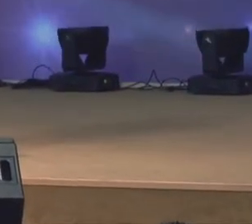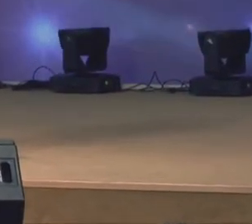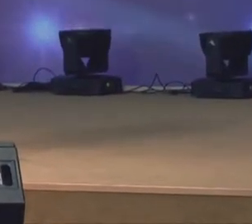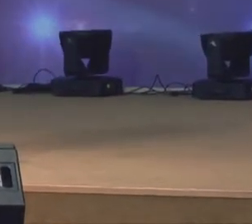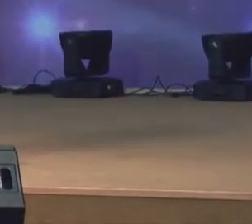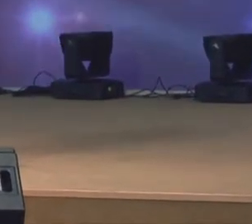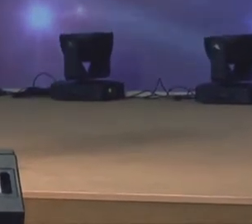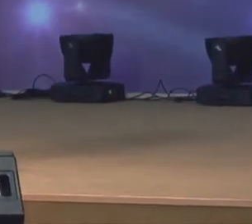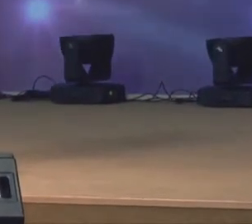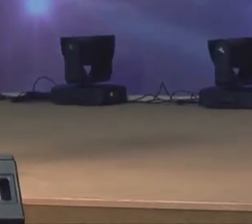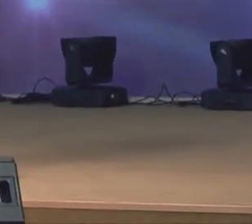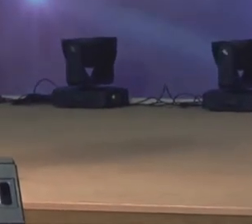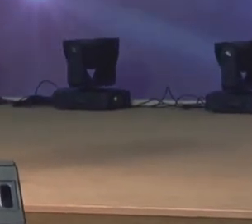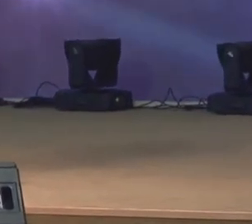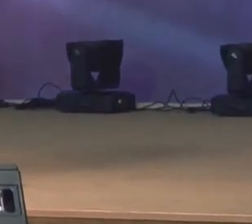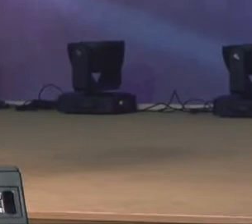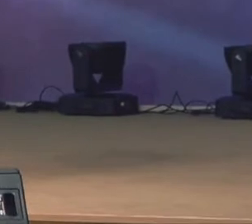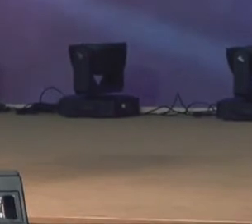사랑으로